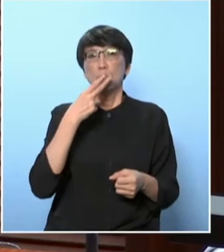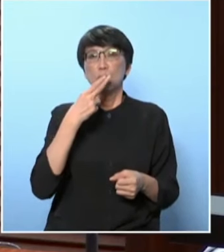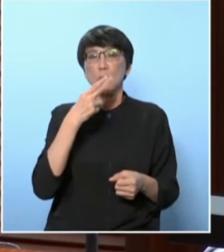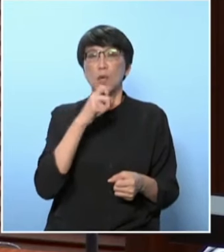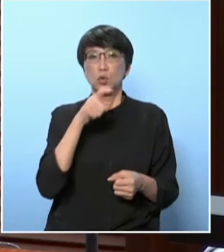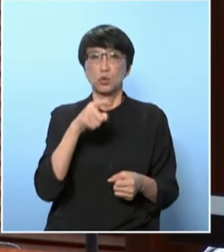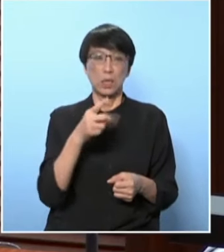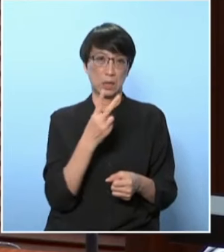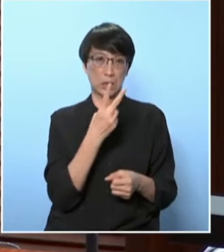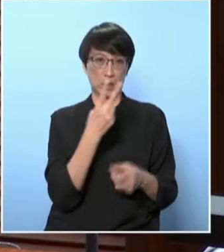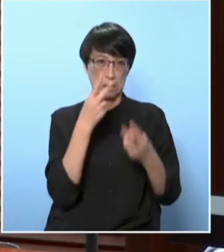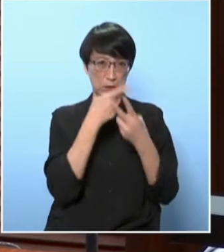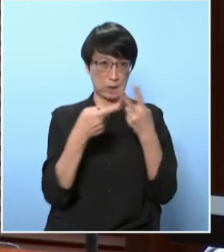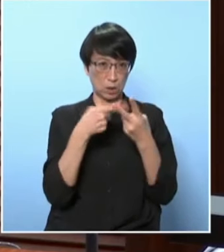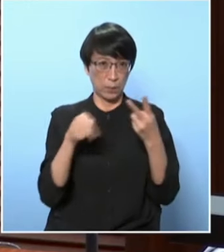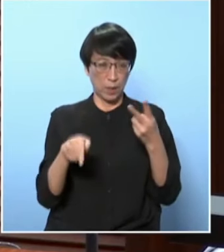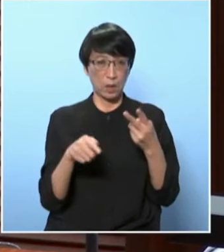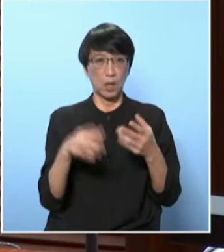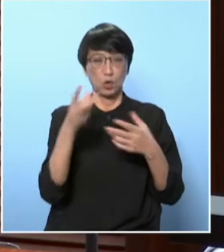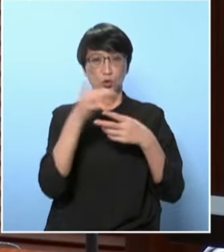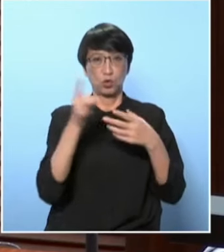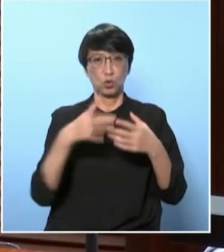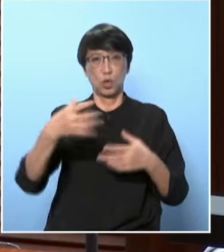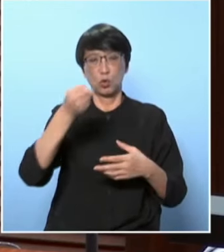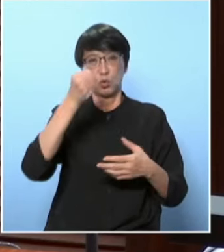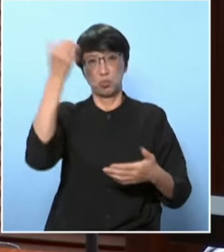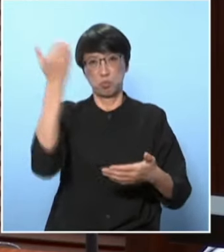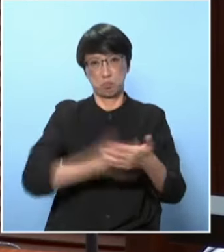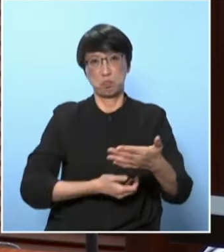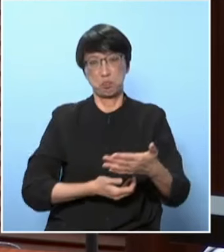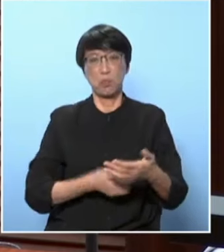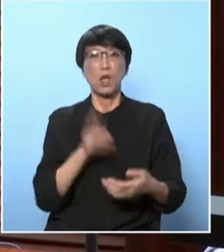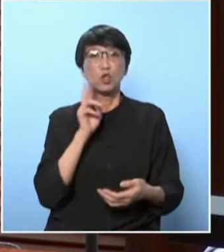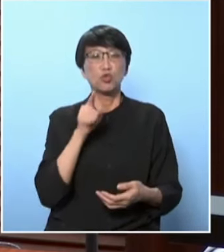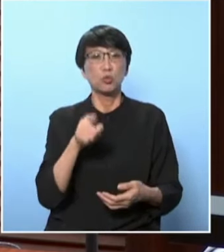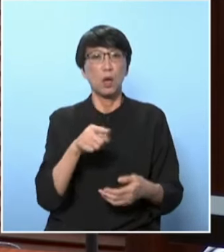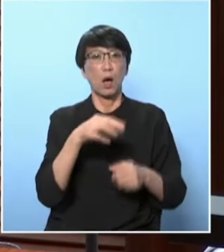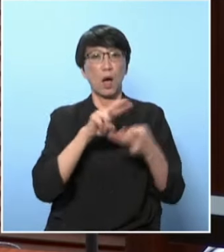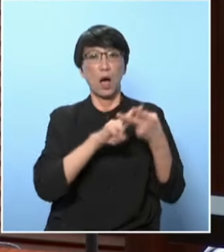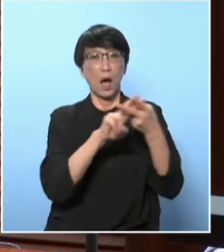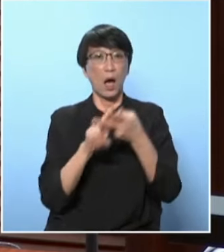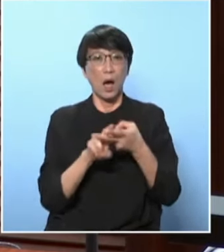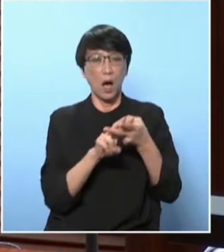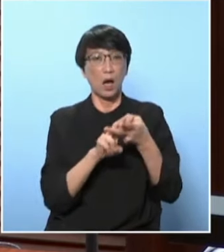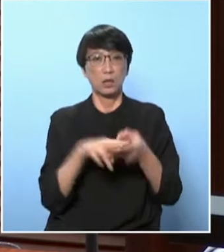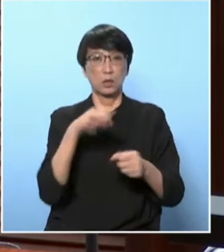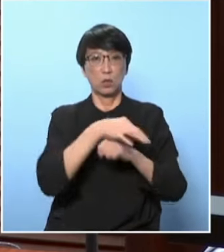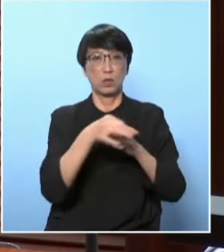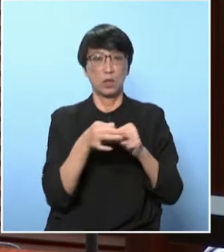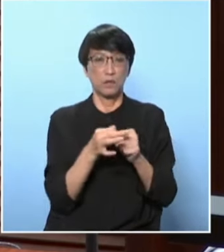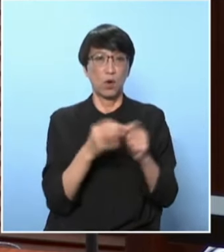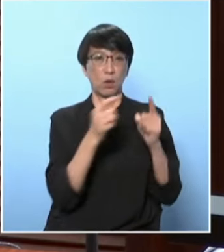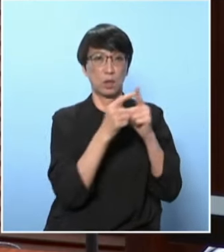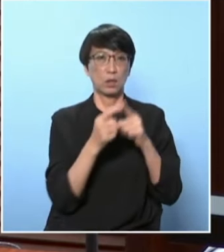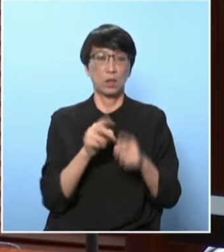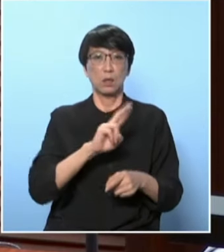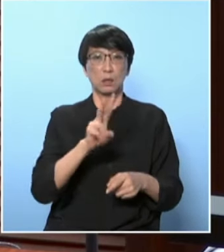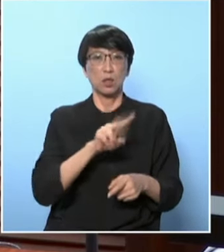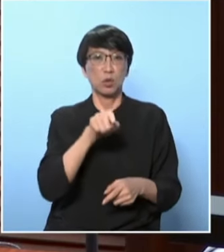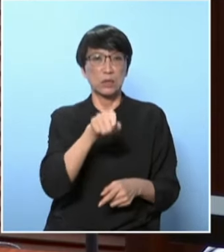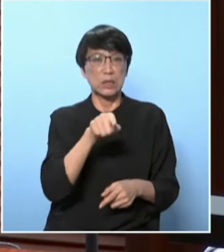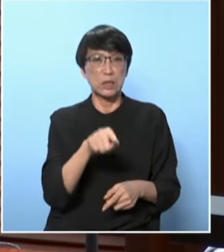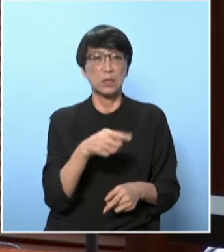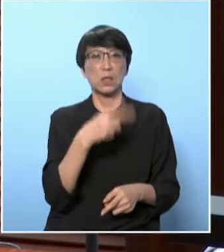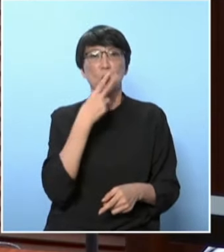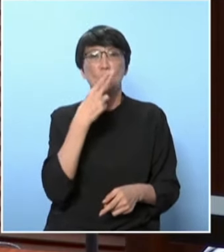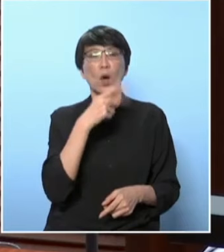呢20多萬人咧，其實佢就剝削咗佢選擇。更甚話咧，其他好多亞洲地方嘅國家，其他朋友咧，其實都係食緊呢啲產品。